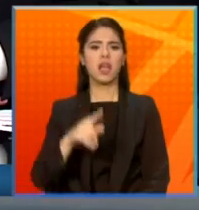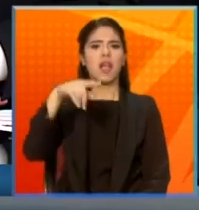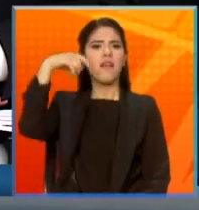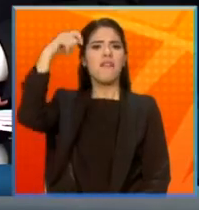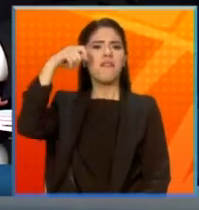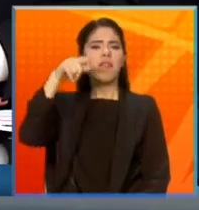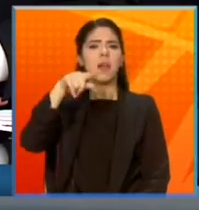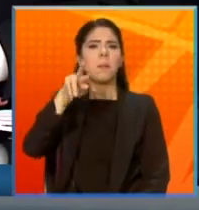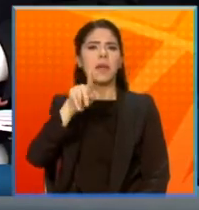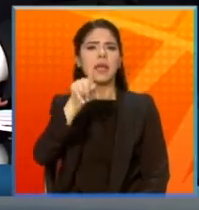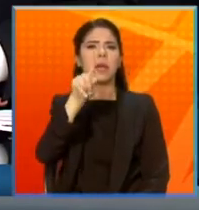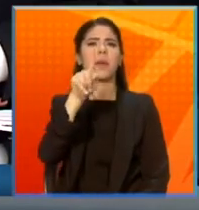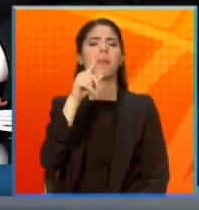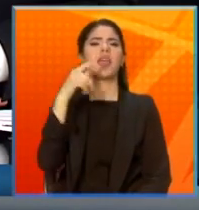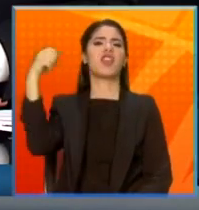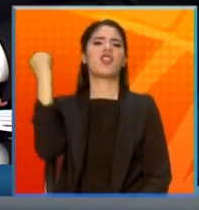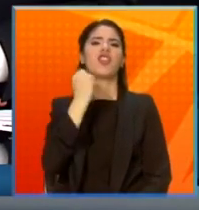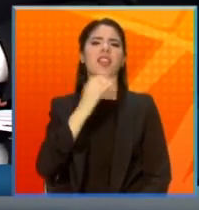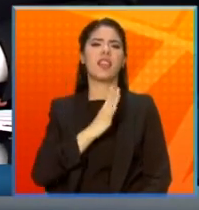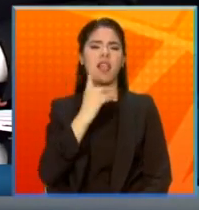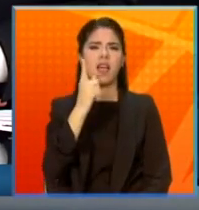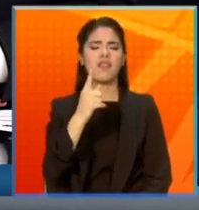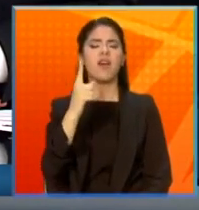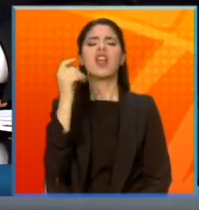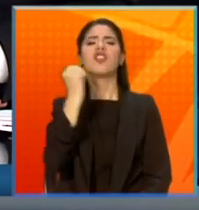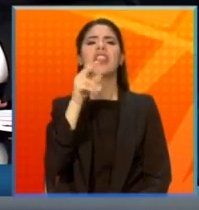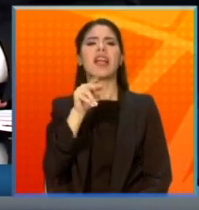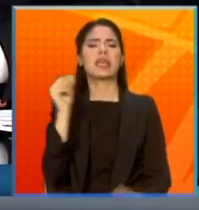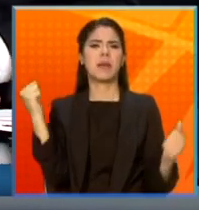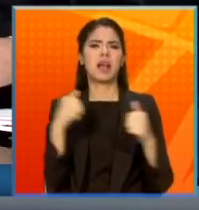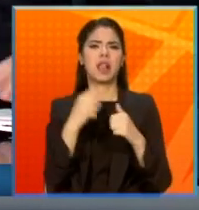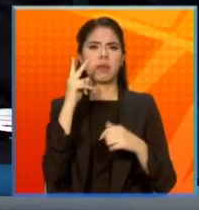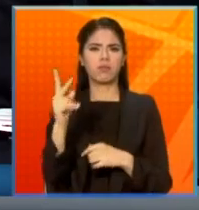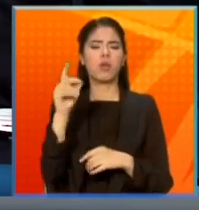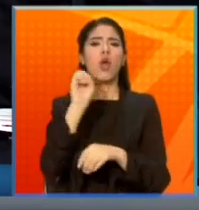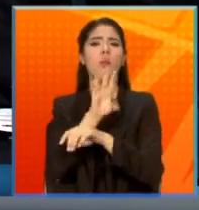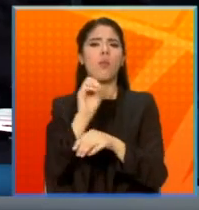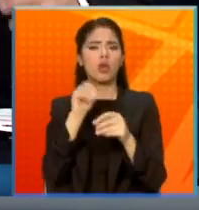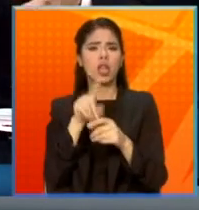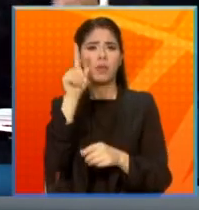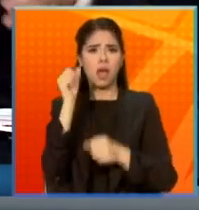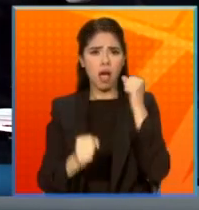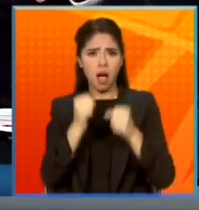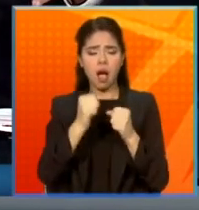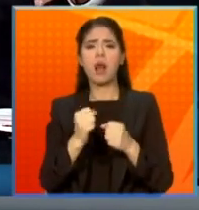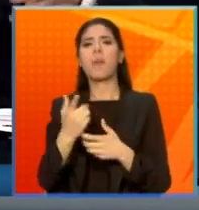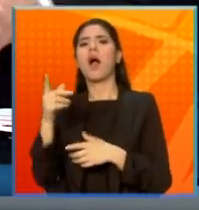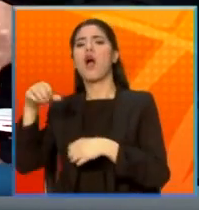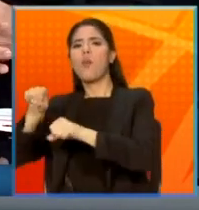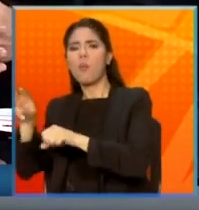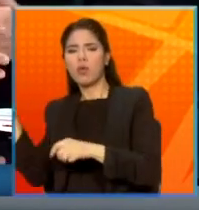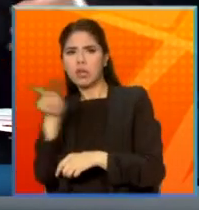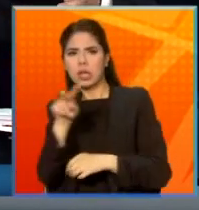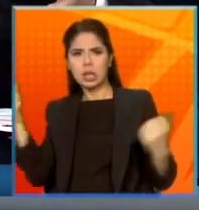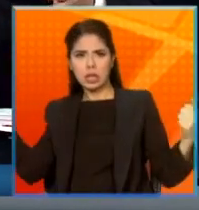Benzerine ancak film senaryolarında rastlanabilecek cinayet gibi bir kaza öyküsü var sırada. Hikaye Muğla'da bir otomobille motosikletin çarpışmasıyla